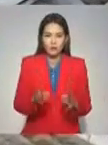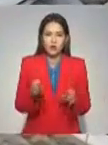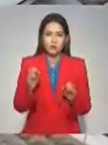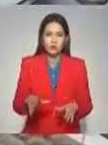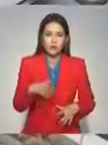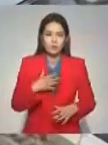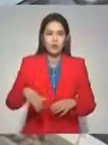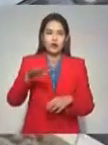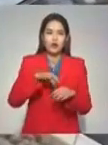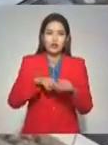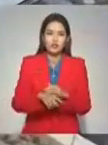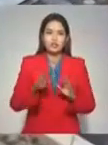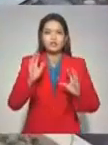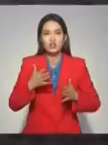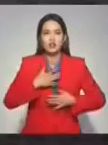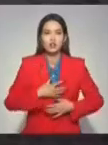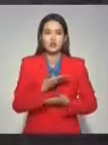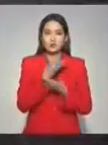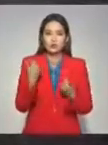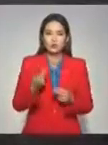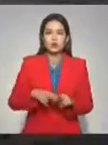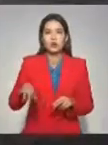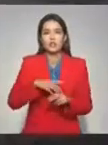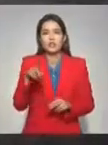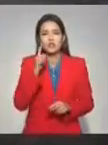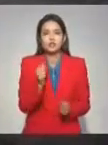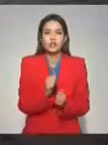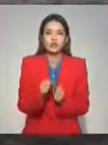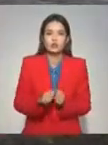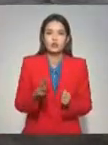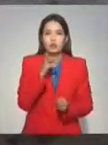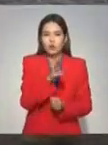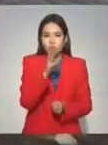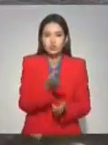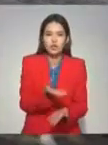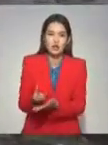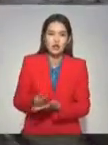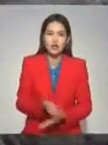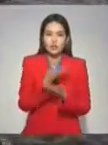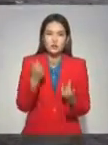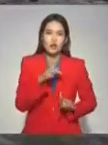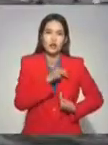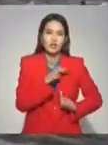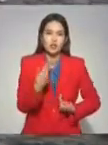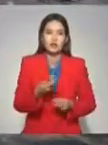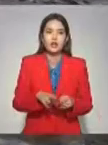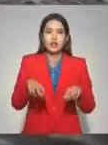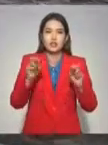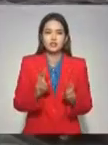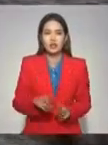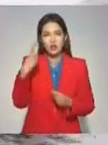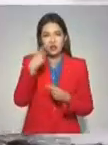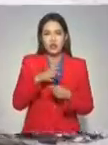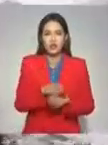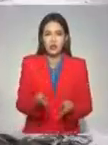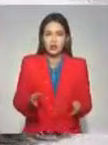іргесіндегі саяжайларында жағдайы мәз емес, бірақ бұл жақтағы үйлер суға кетсе өтемақы төленбейді. Өйткені бұл жер бау бақша егуге арналған дейді шенеуніктер.